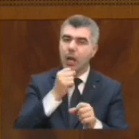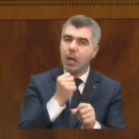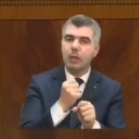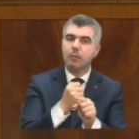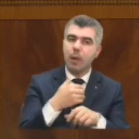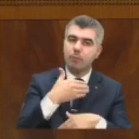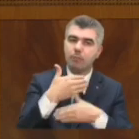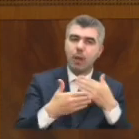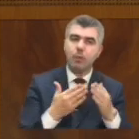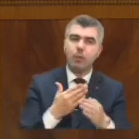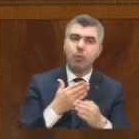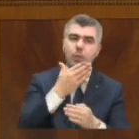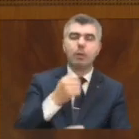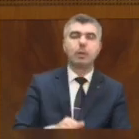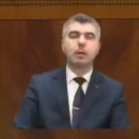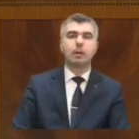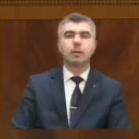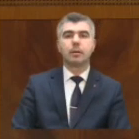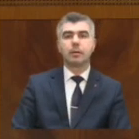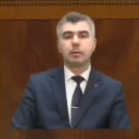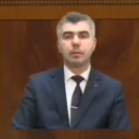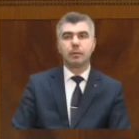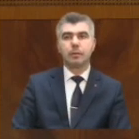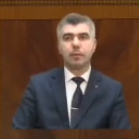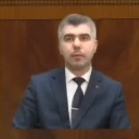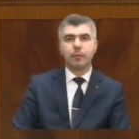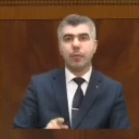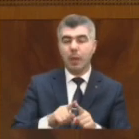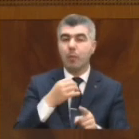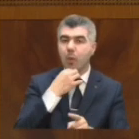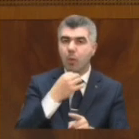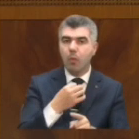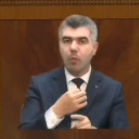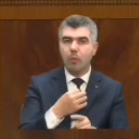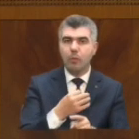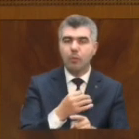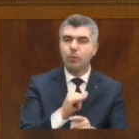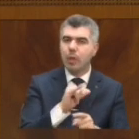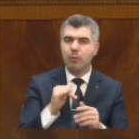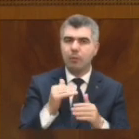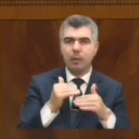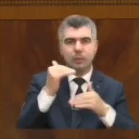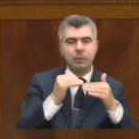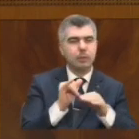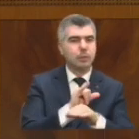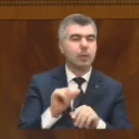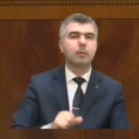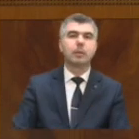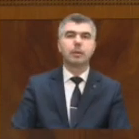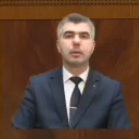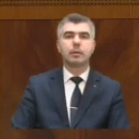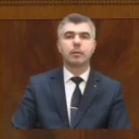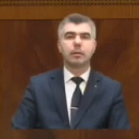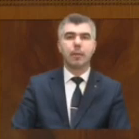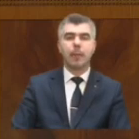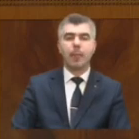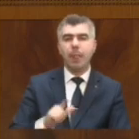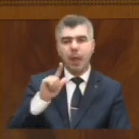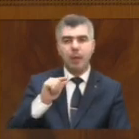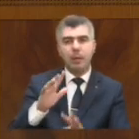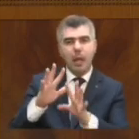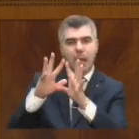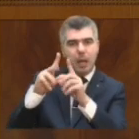عليه. وبالتالي فاللي بغيت نقول لكم بكل بدون اي مزايده اننا درنا واحد الجرد